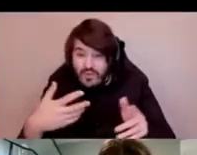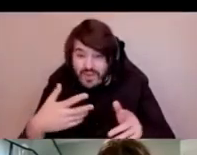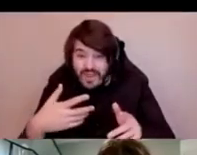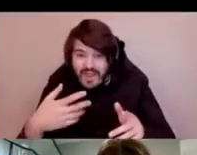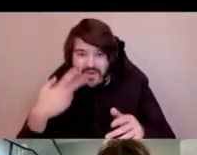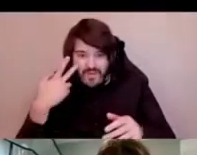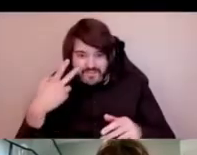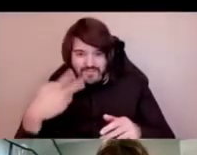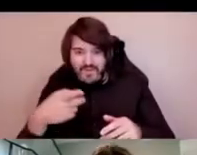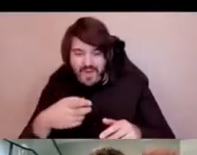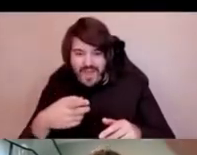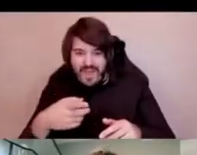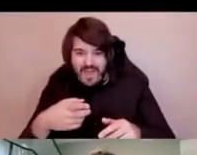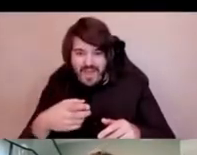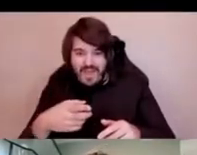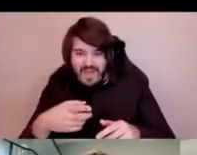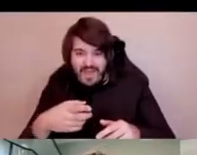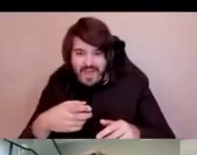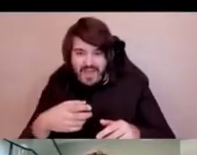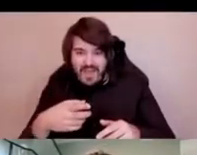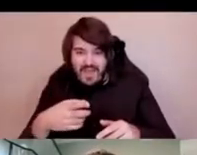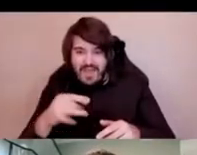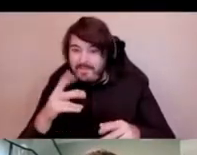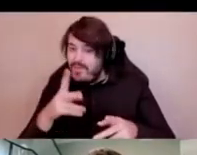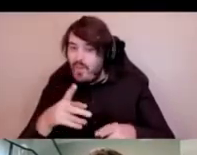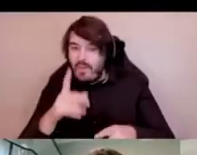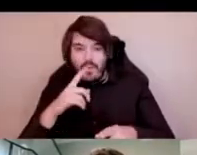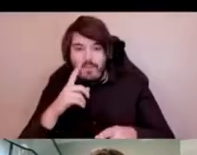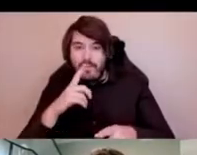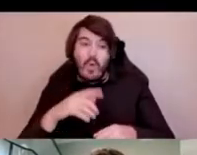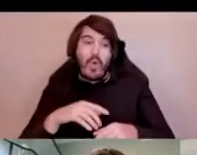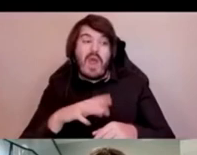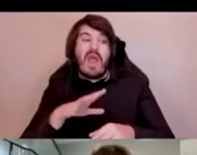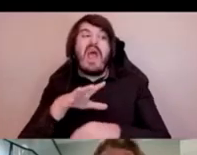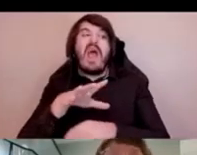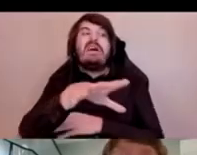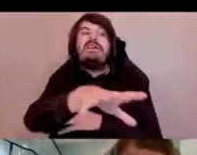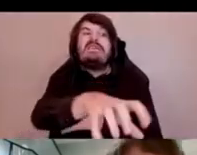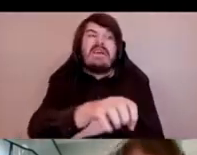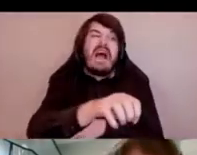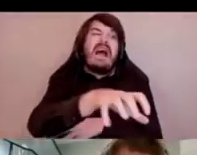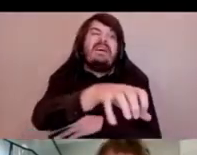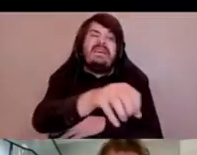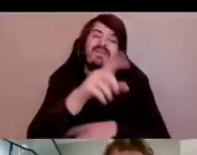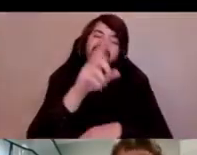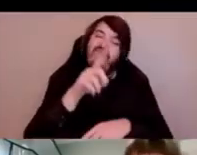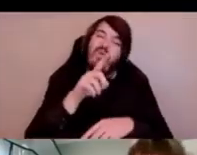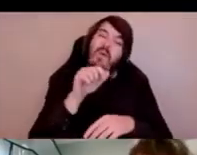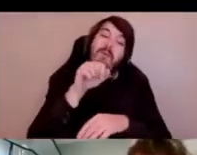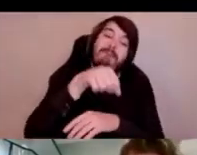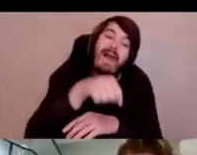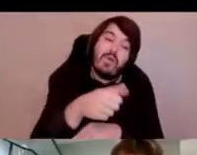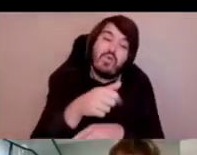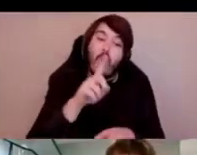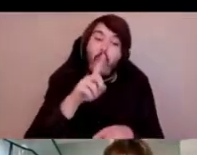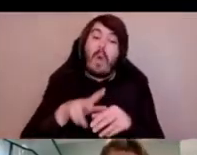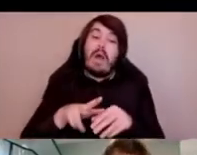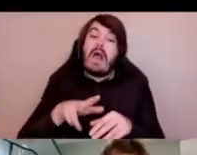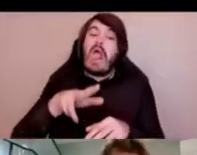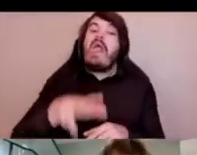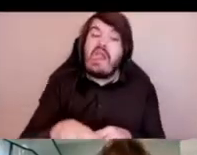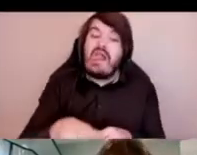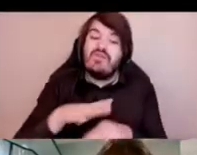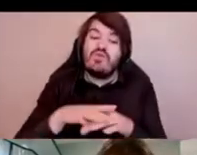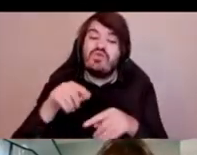on voit que la personne ne peut pas vraiment étirer son bras. Il faudrait qu'elle se penche ou qu'elle pile dans la moitié du jardin.